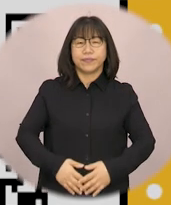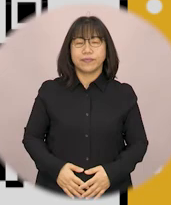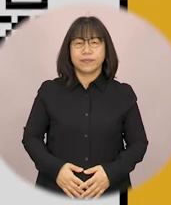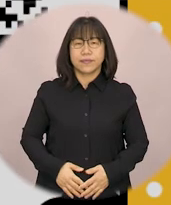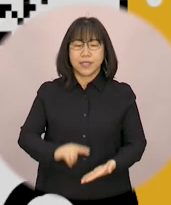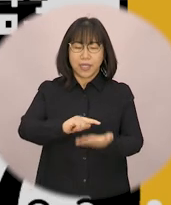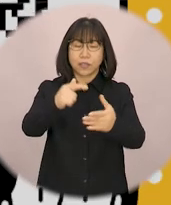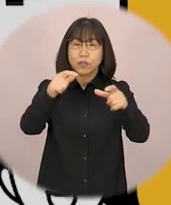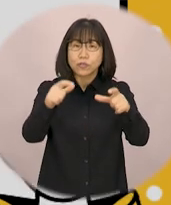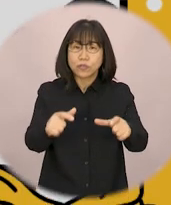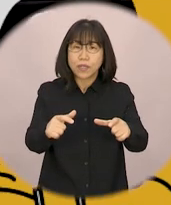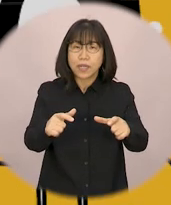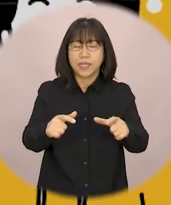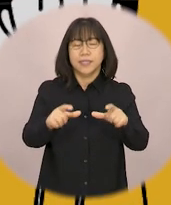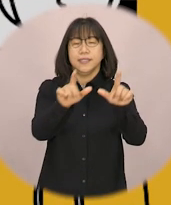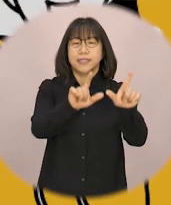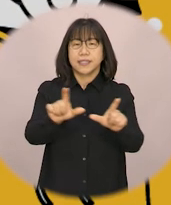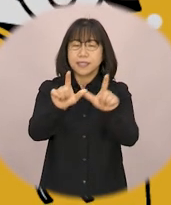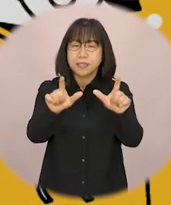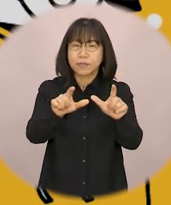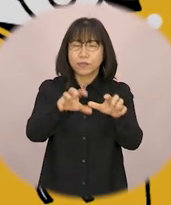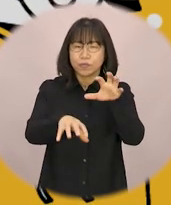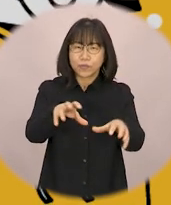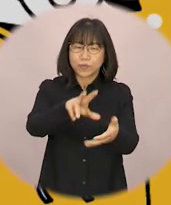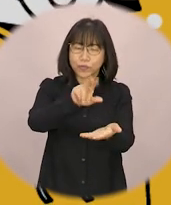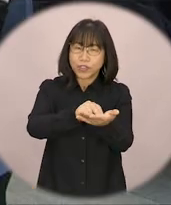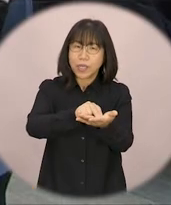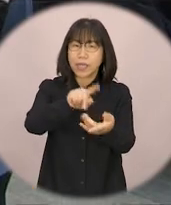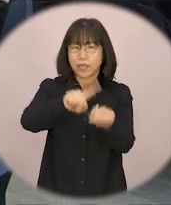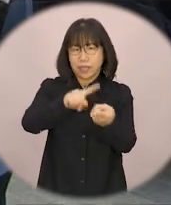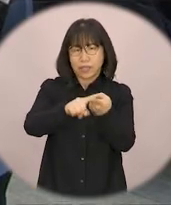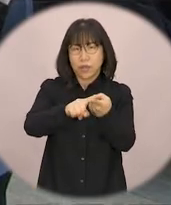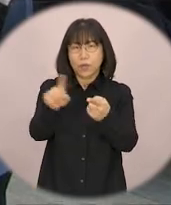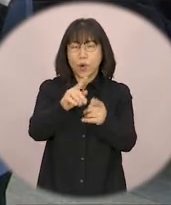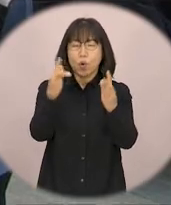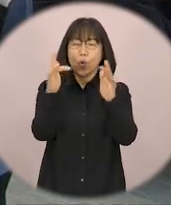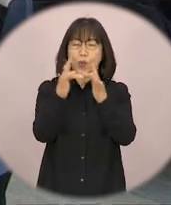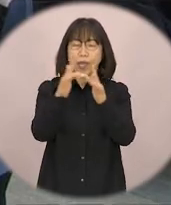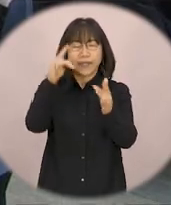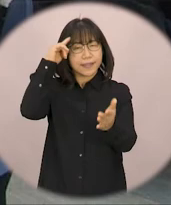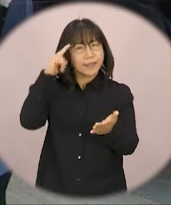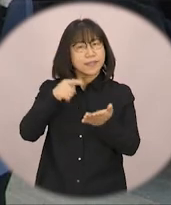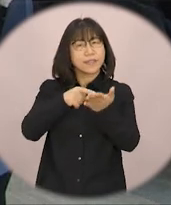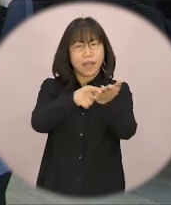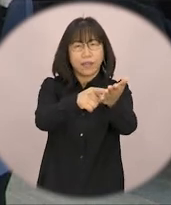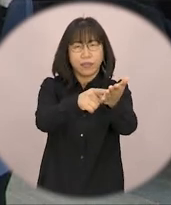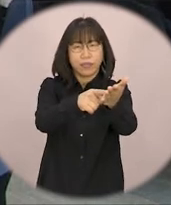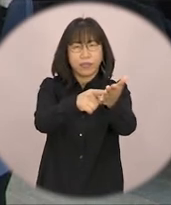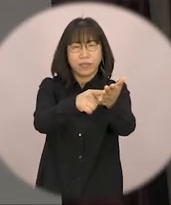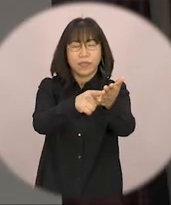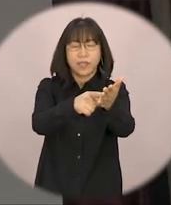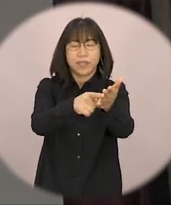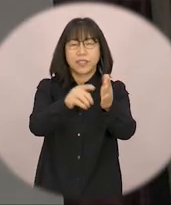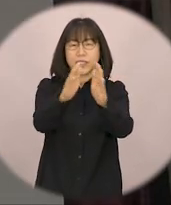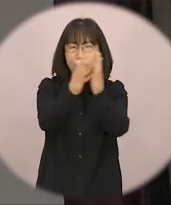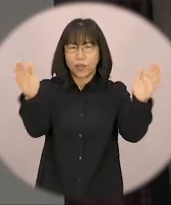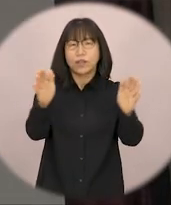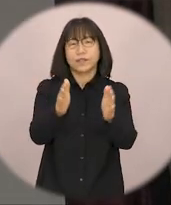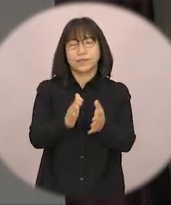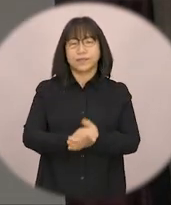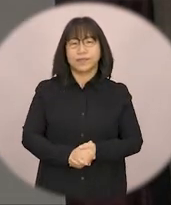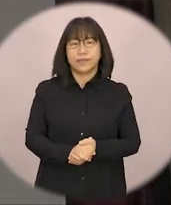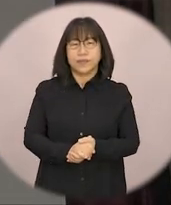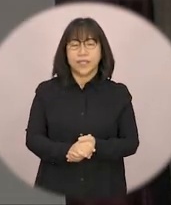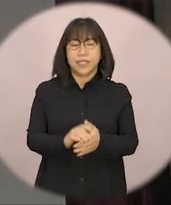강서구가 지역 문제 해결 방안을 주민이 직접 제안할 수 있도록 온라인 제안 코너를 마련했습니다 지역 문제 해결에